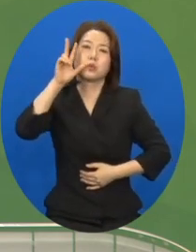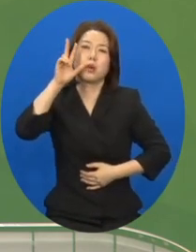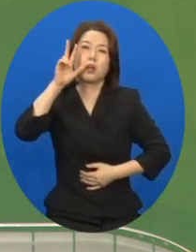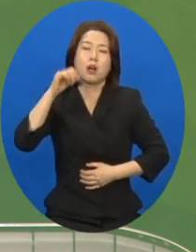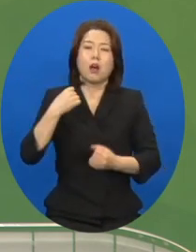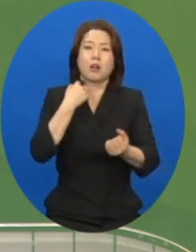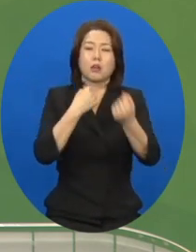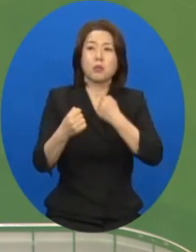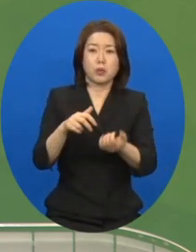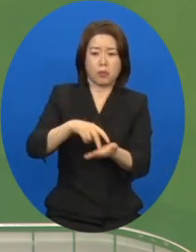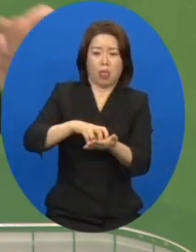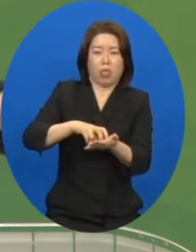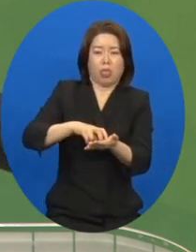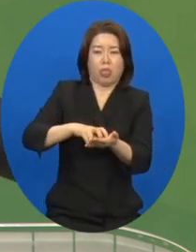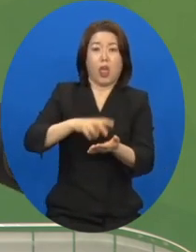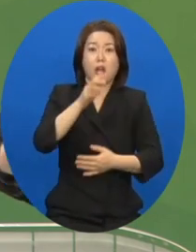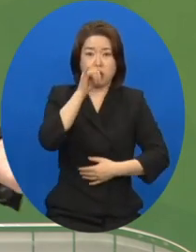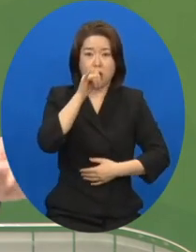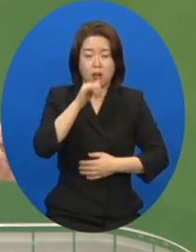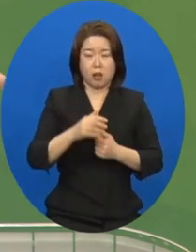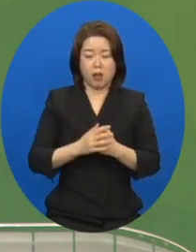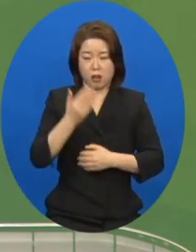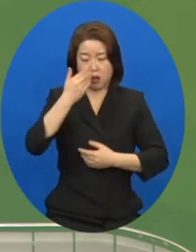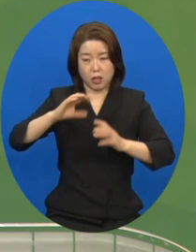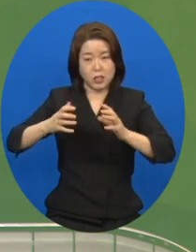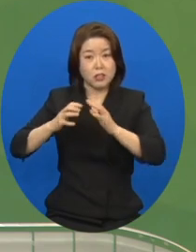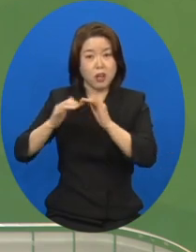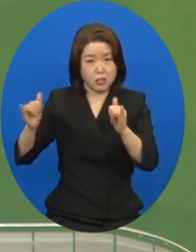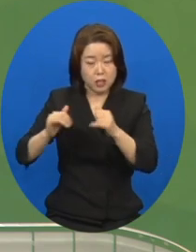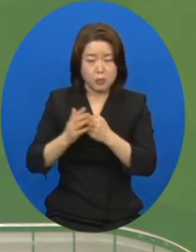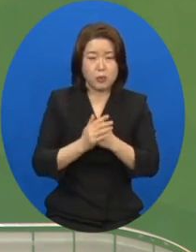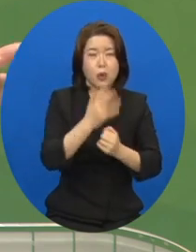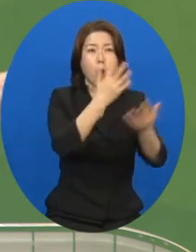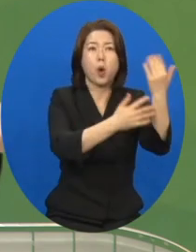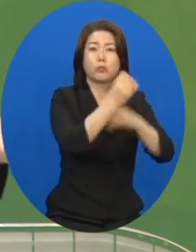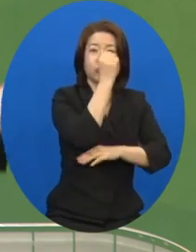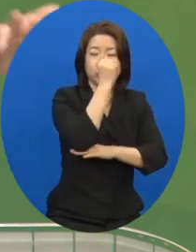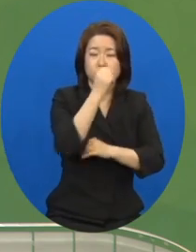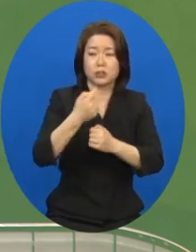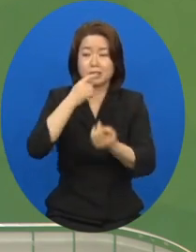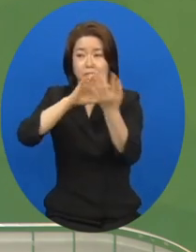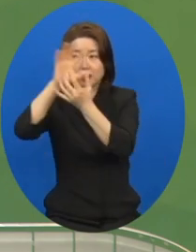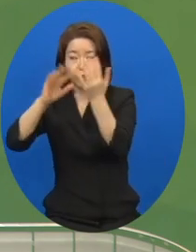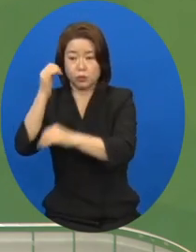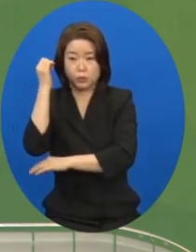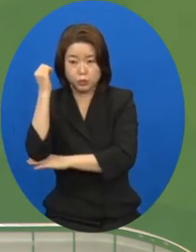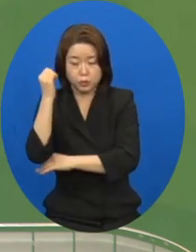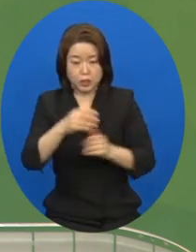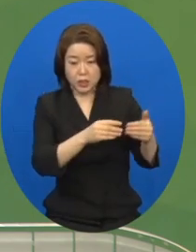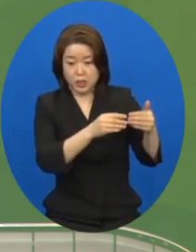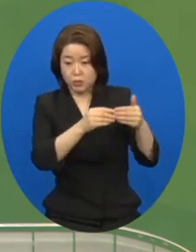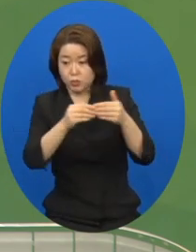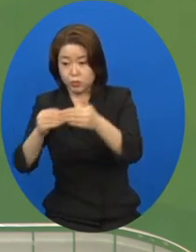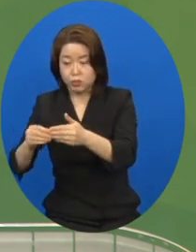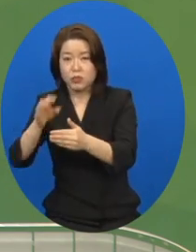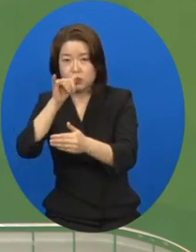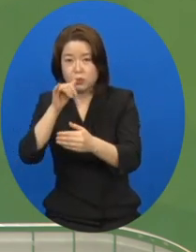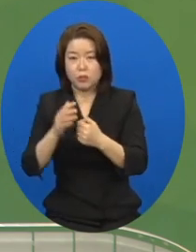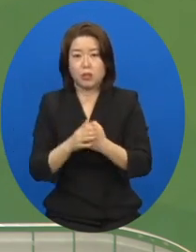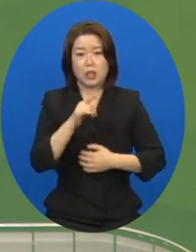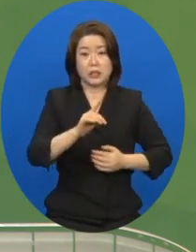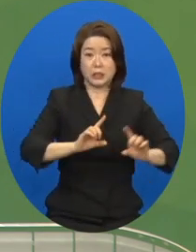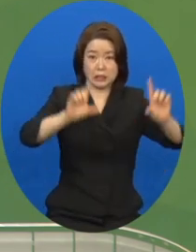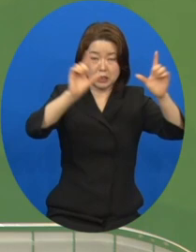무서웠습니다. 이스라엘 백성들도 불기둥, 구름기둥으로 인도함을 받고 있었고 그날도